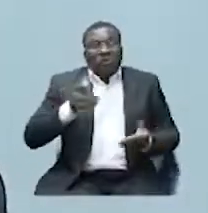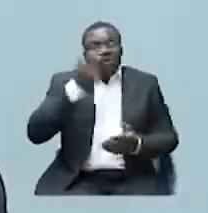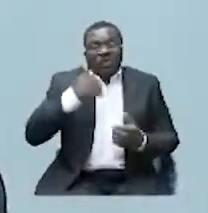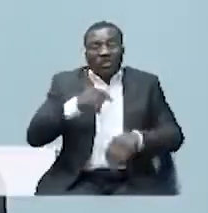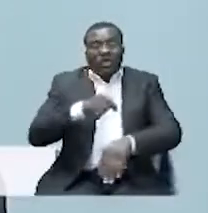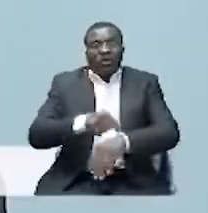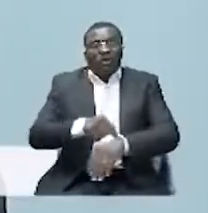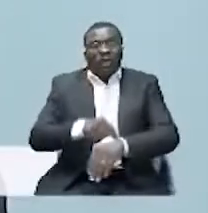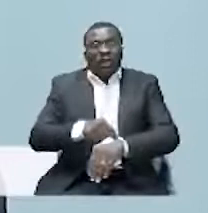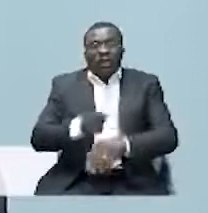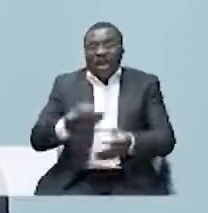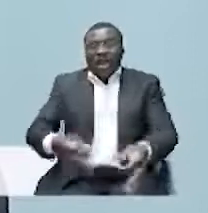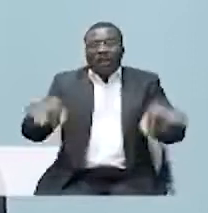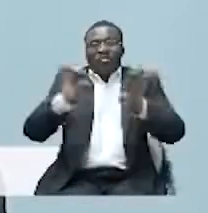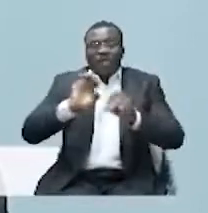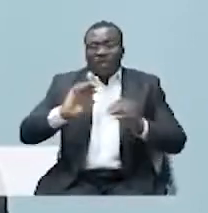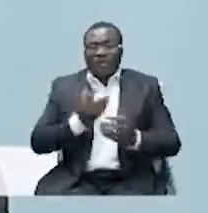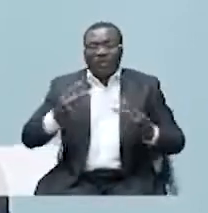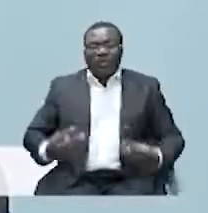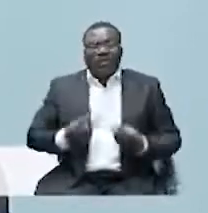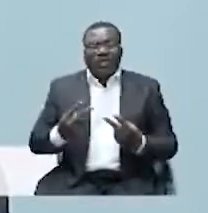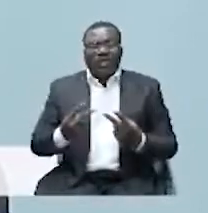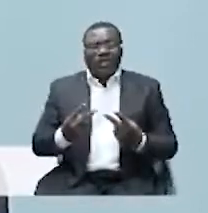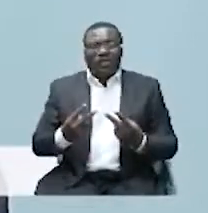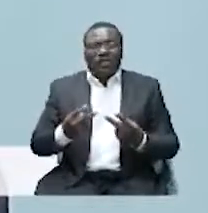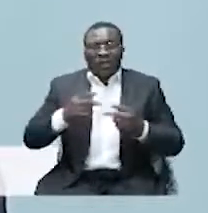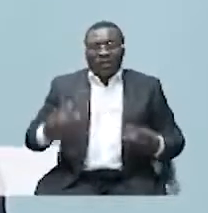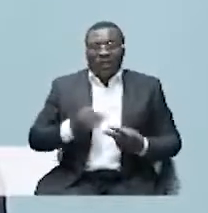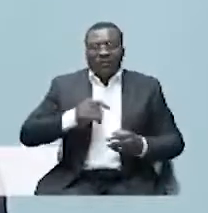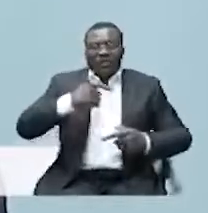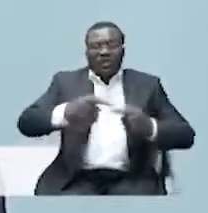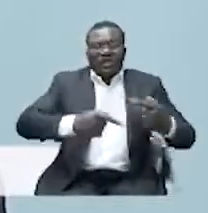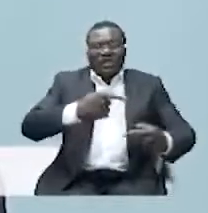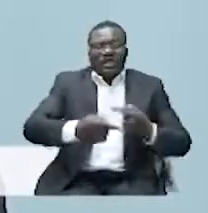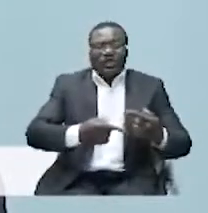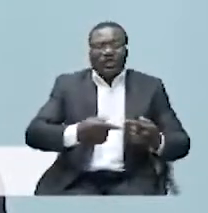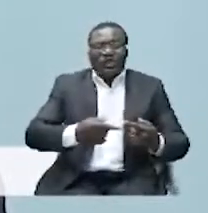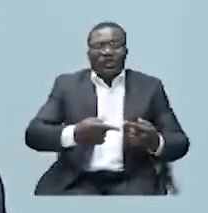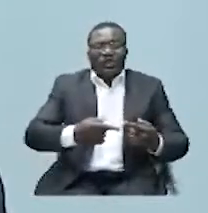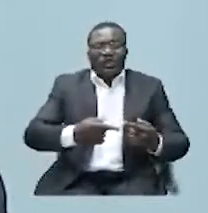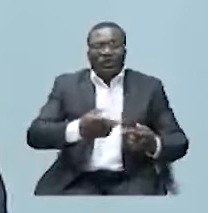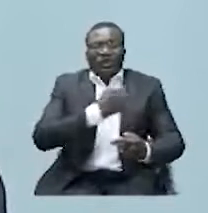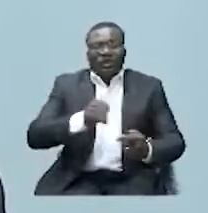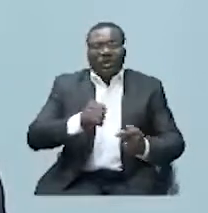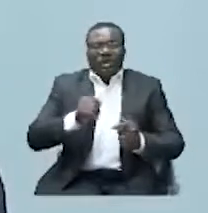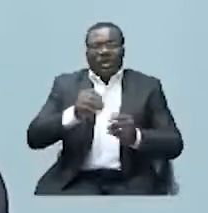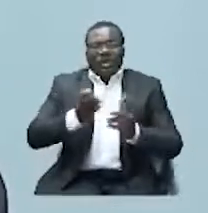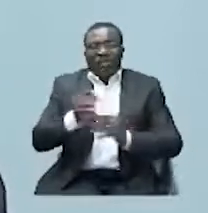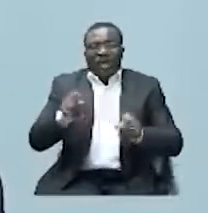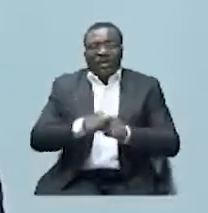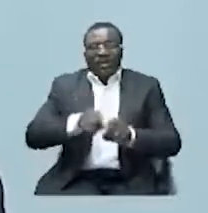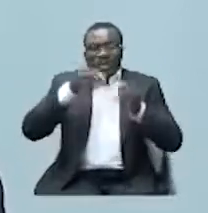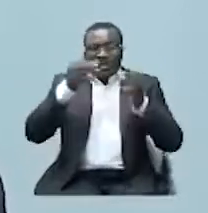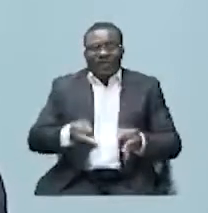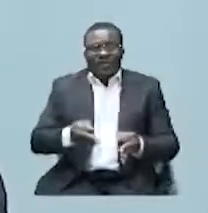un moment important dans notre vie, dans la vie de notre génération. Et prendre une telle décision,